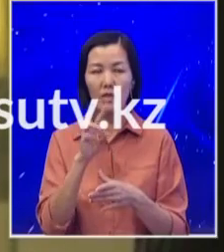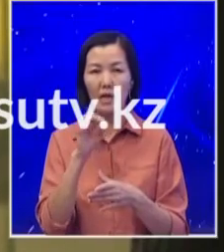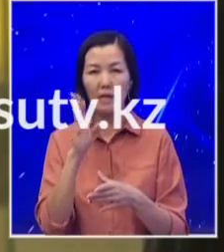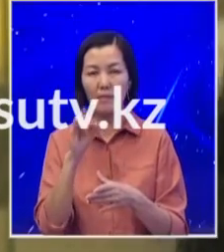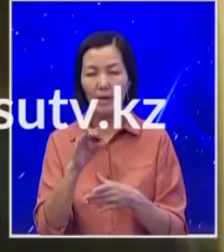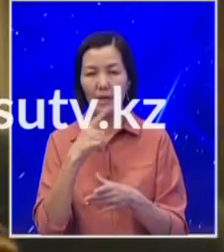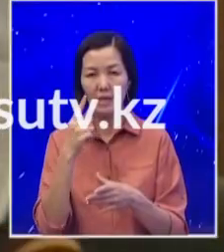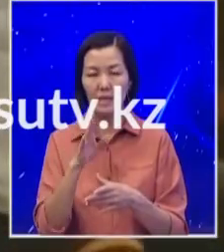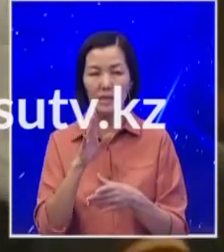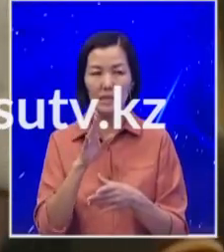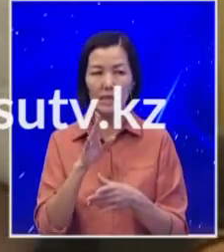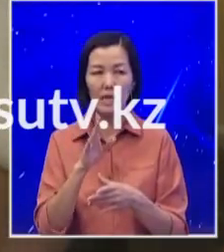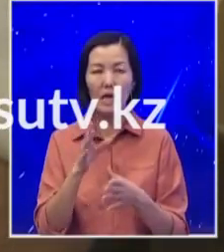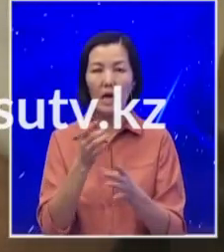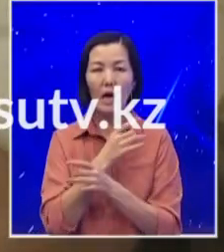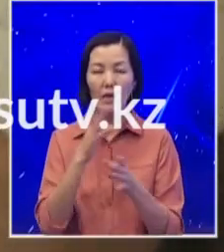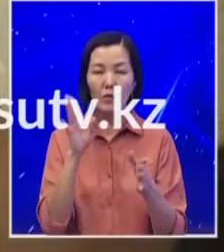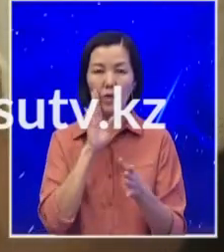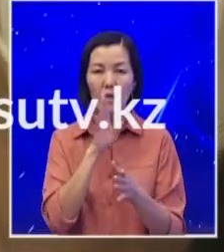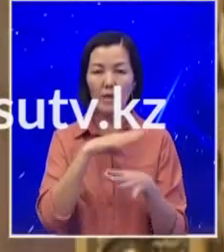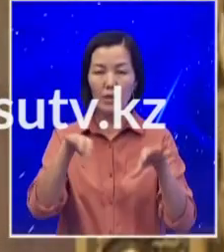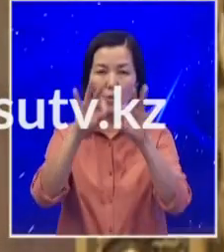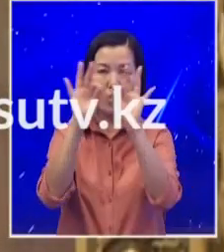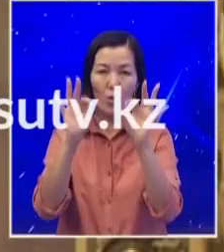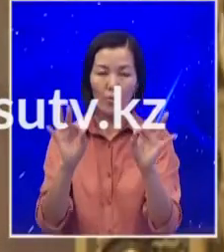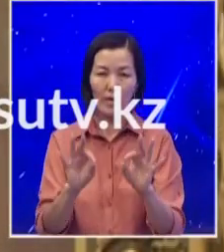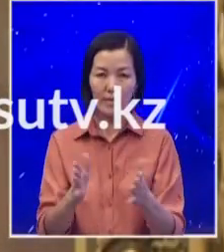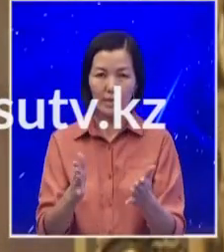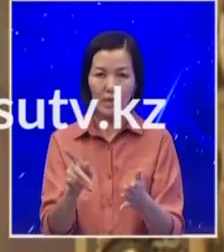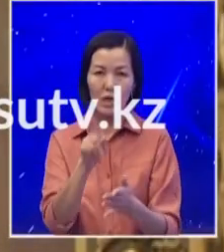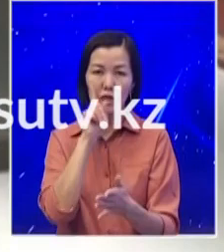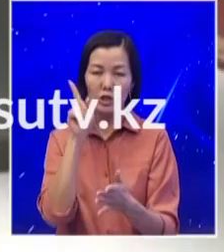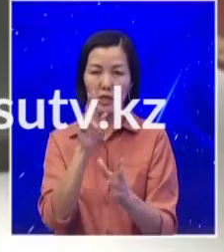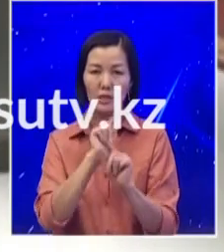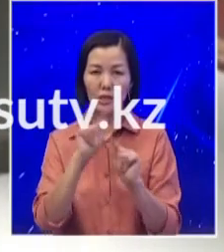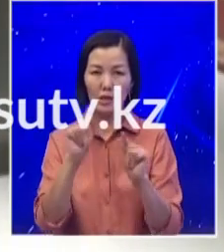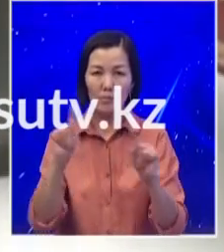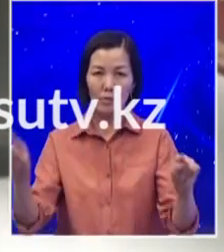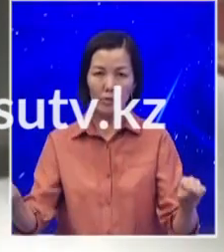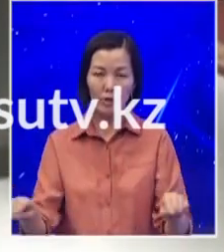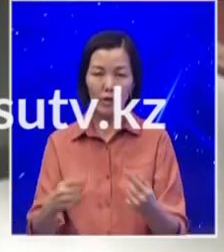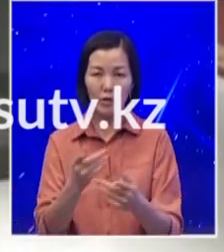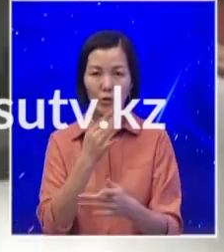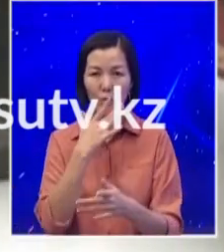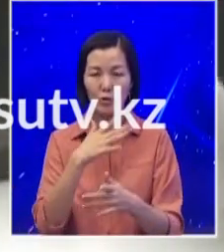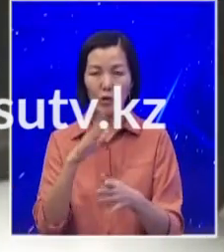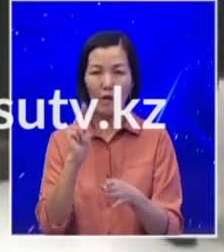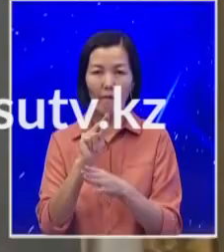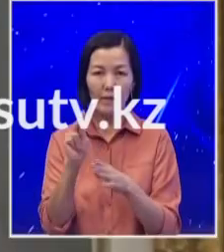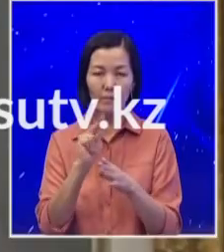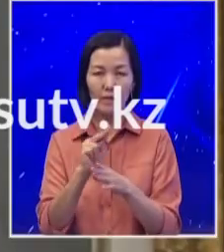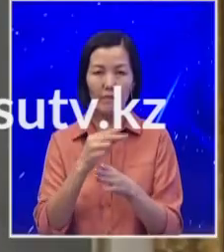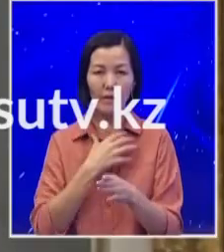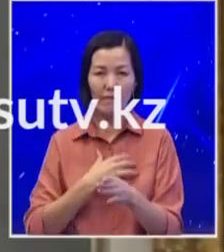Ал ел тарихындағы айтулы аналардың бейнесін осылайша жас буын жадында жаңғырту ұлттық тәрбиенің ұтымды жолы